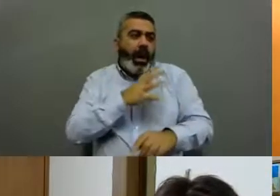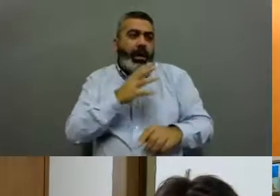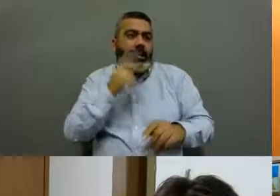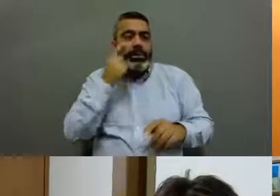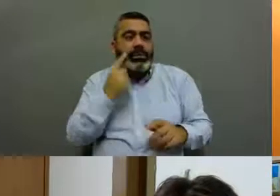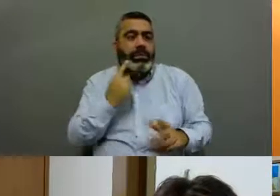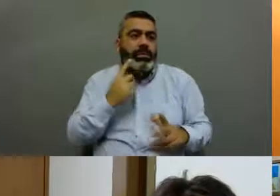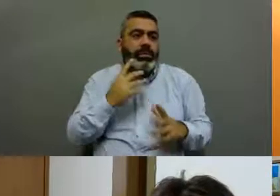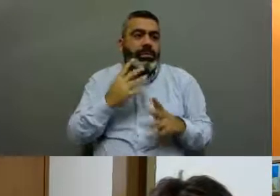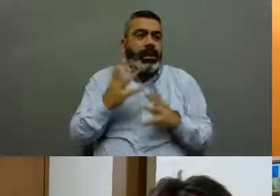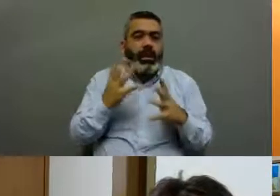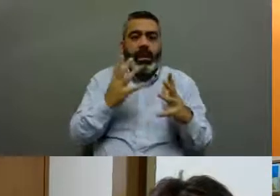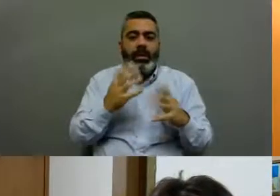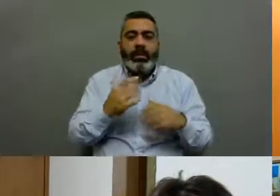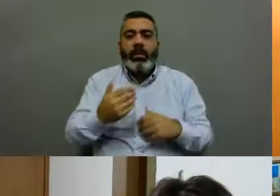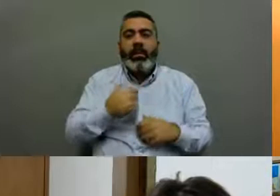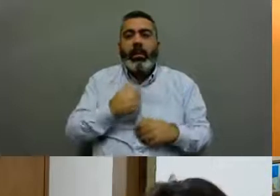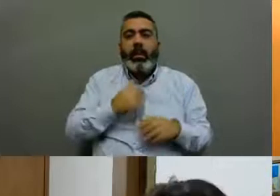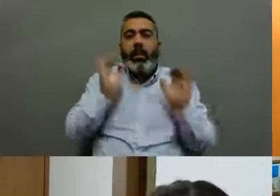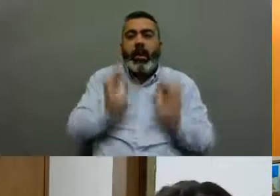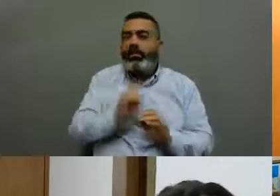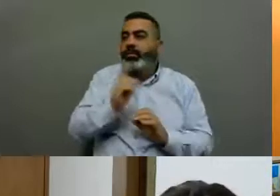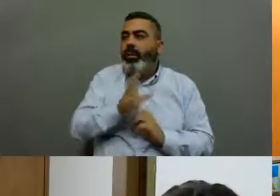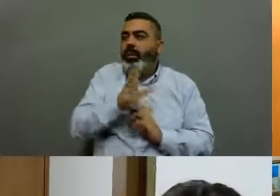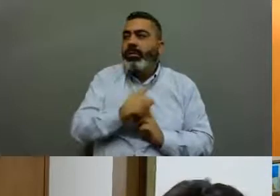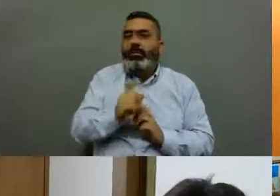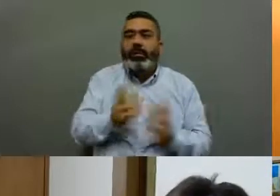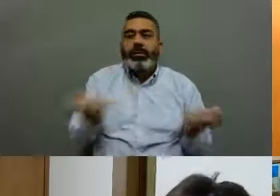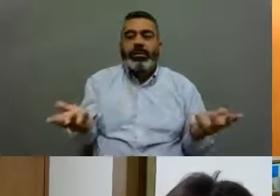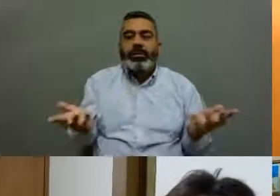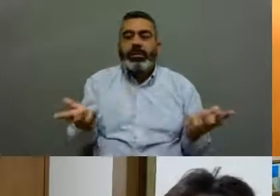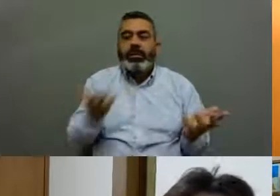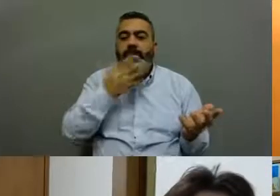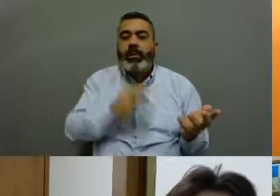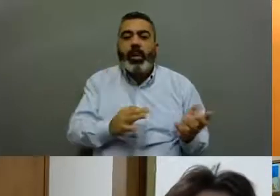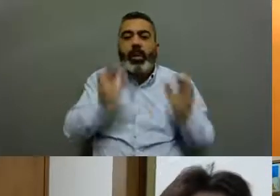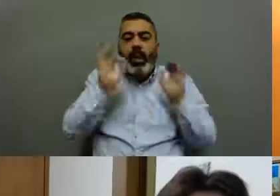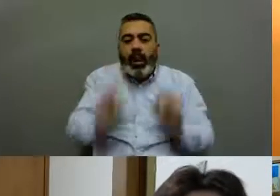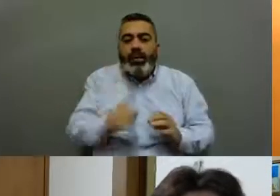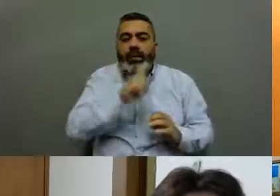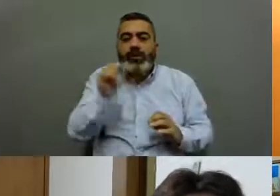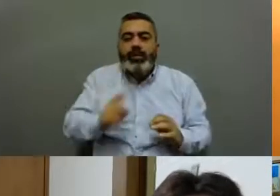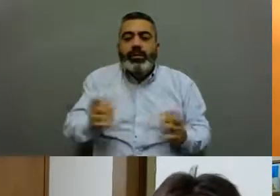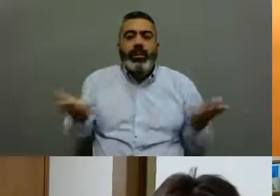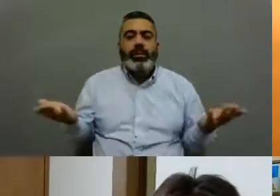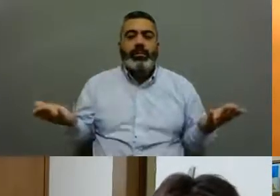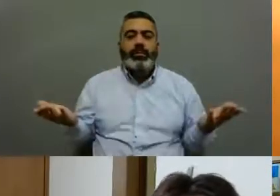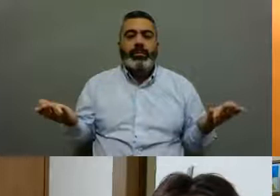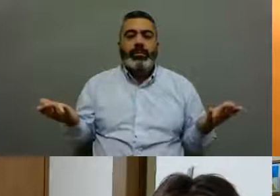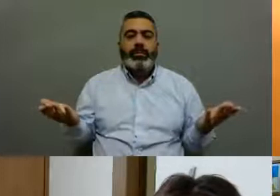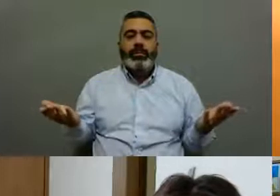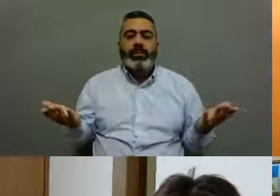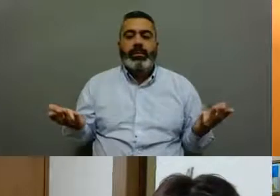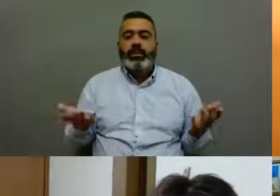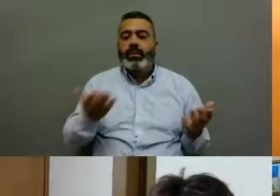εκπλήσουν και για μένα περνούν απλά απαρατήρητα, γιατί είναι η καθημερινότητα, γιατί είναι ο τρόπος ζωής, γιατί είναι